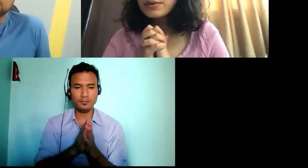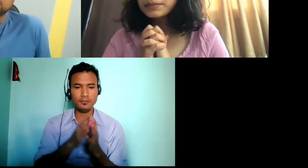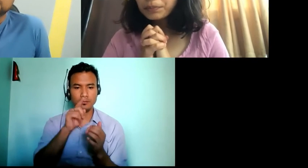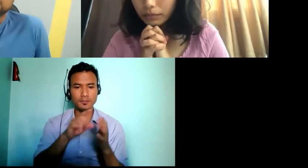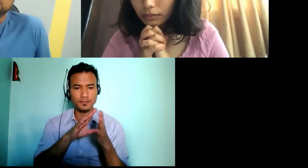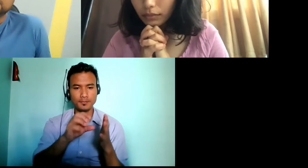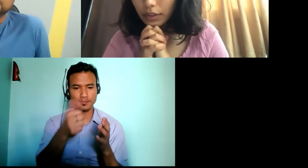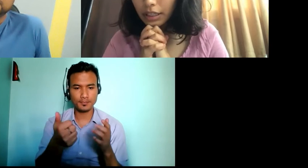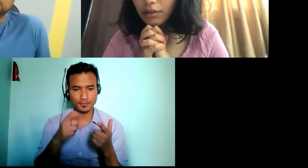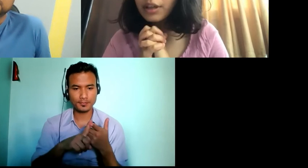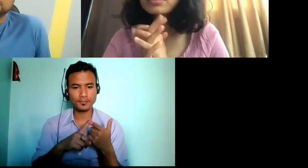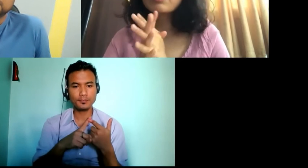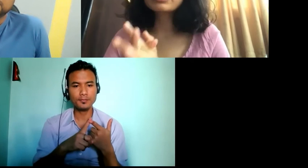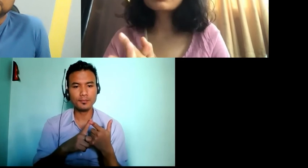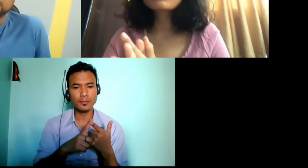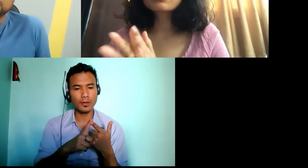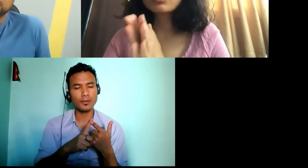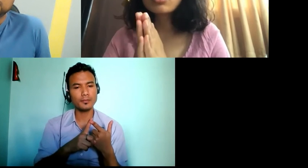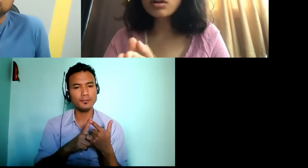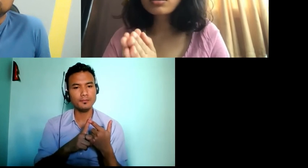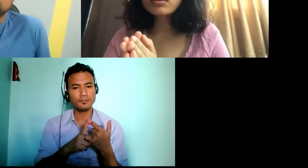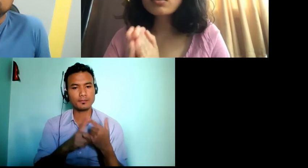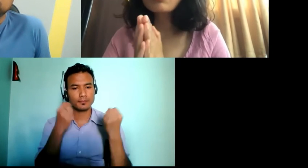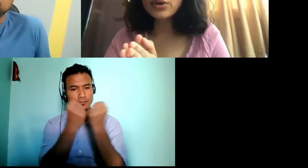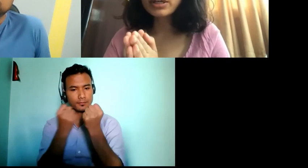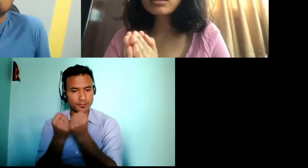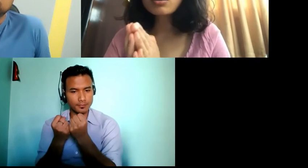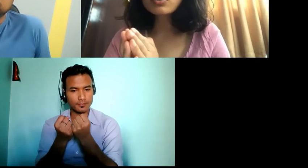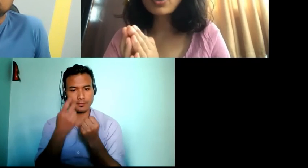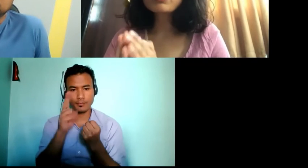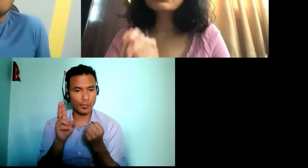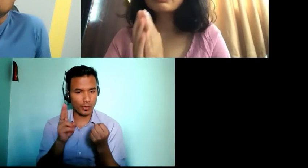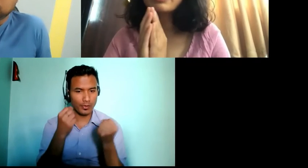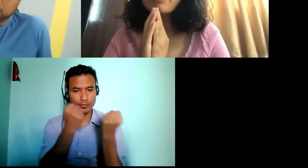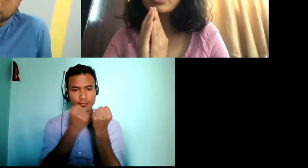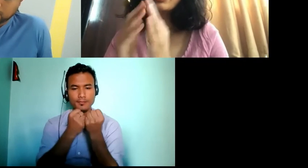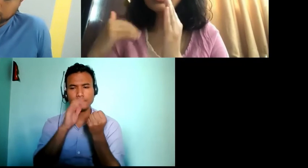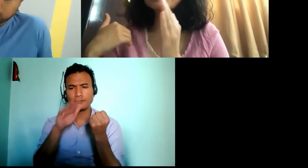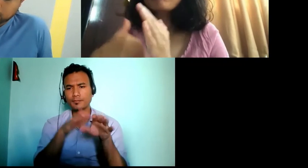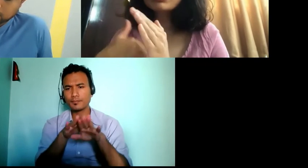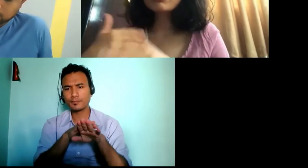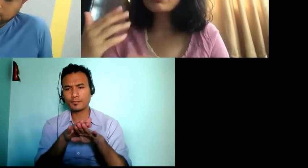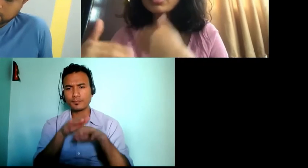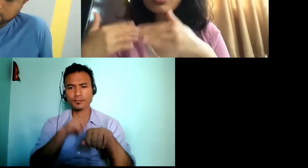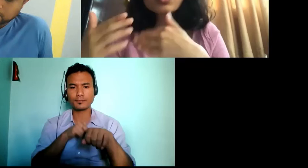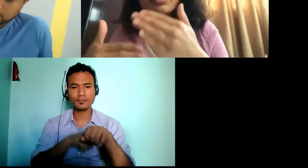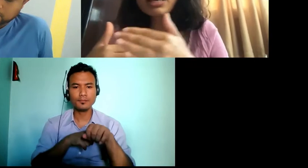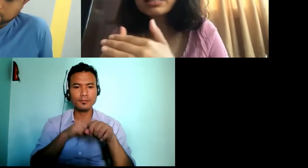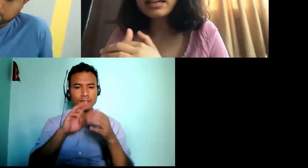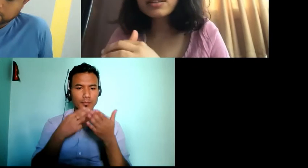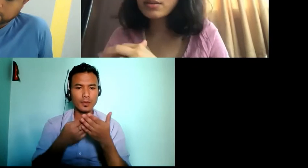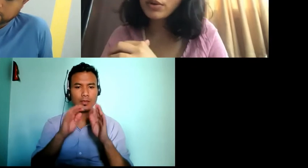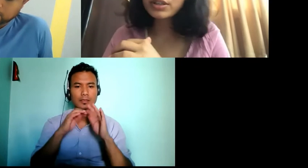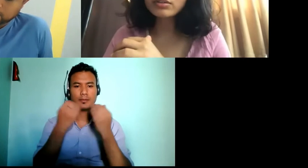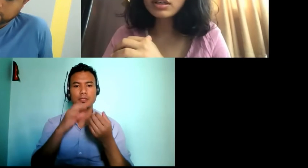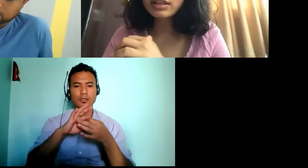अर्को के गरेको छ भन्दाखेरि यो लकडाउन भयो होइन, लकडाउन भएपछि धेरै हामीले टाइम बिताउने भनेकै सोसियल मिडिया